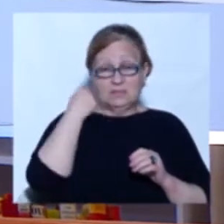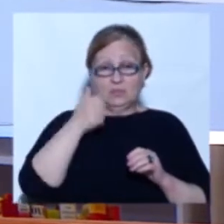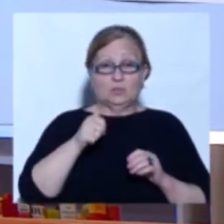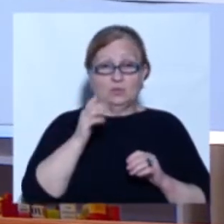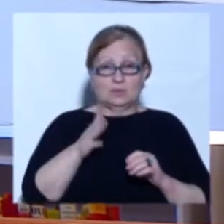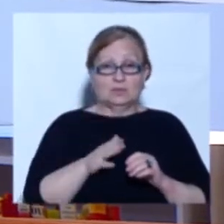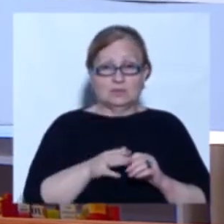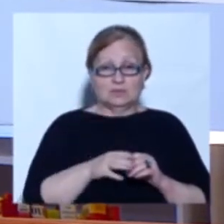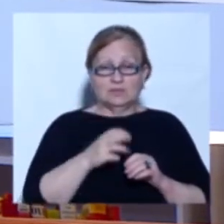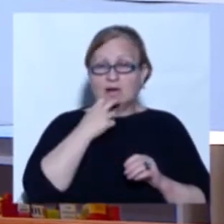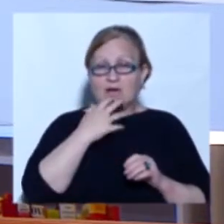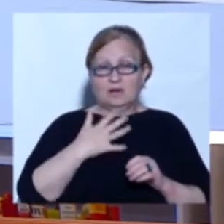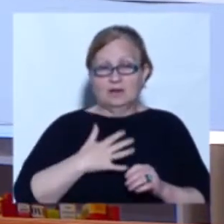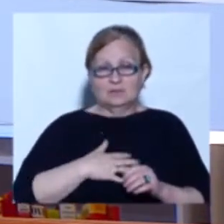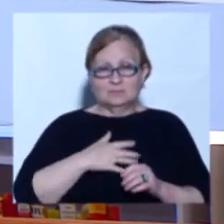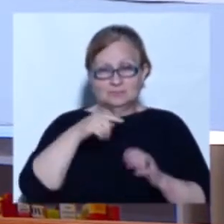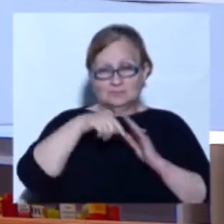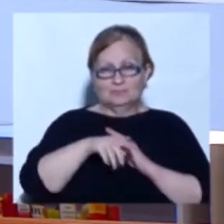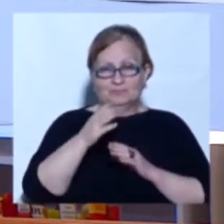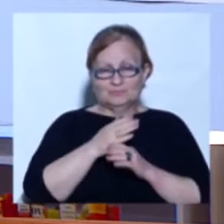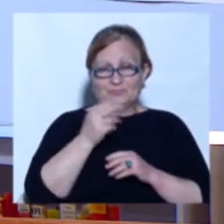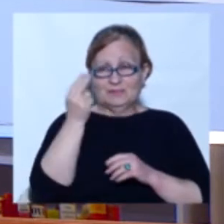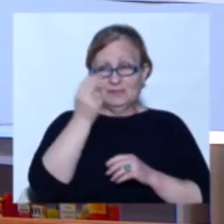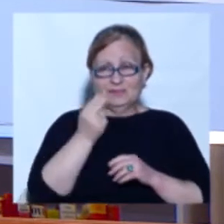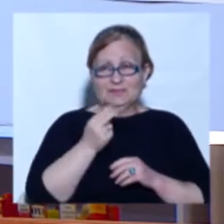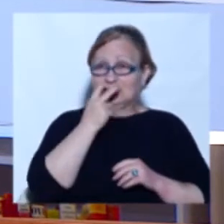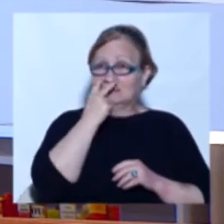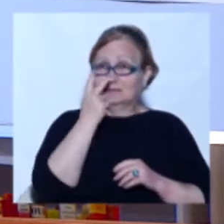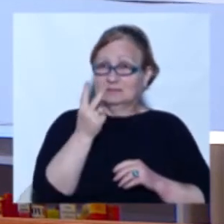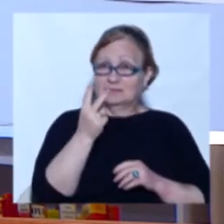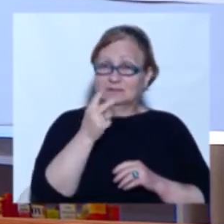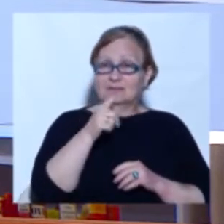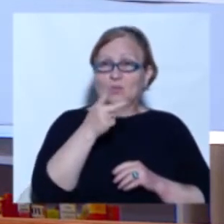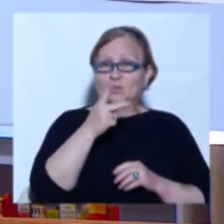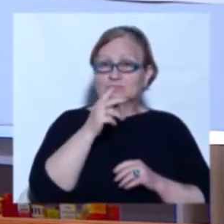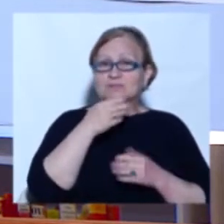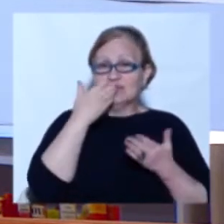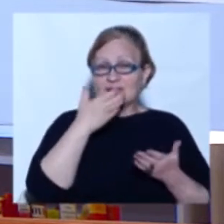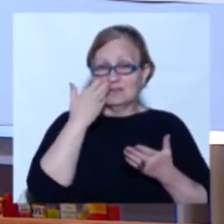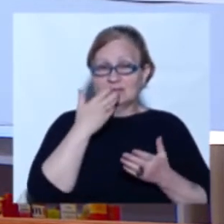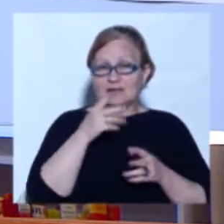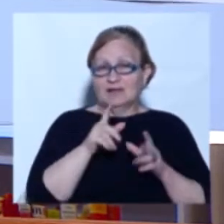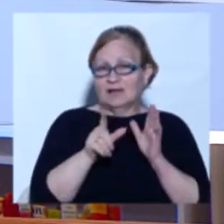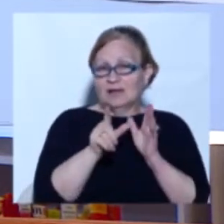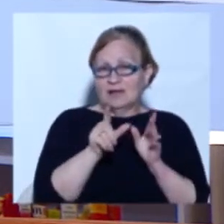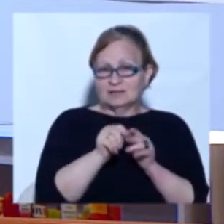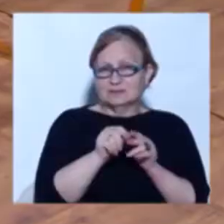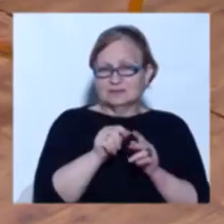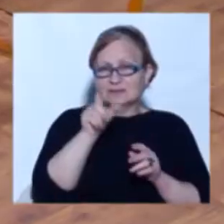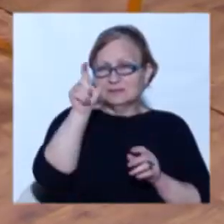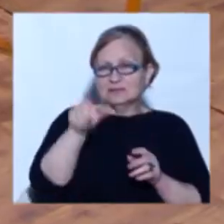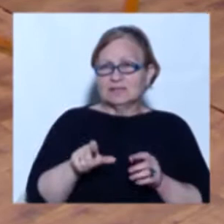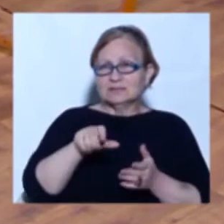ნახე კომიქსში უკვე გითხარი რომ ნახატის წაკითხვა უნდა მოახერხო და ასევე